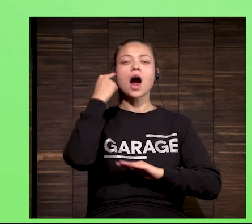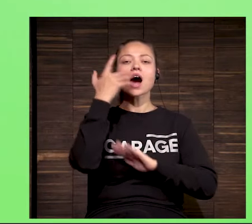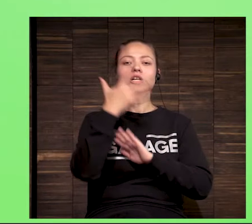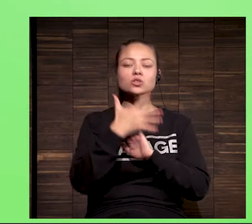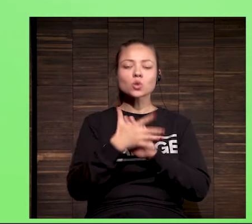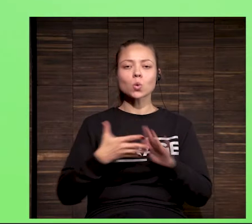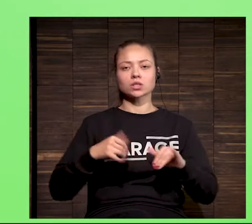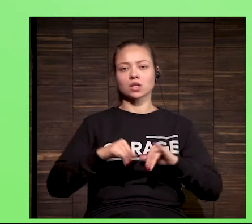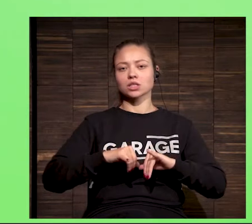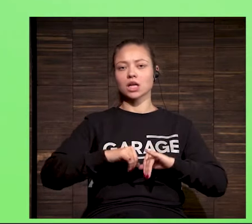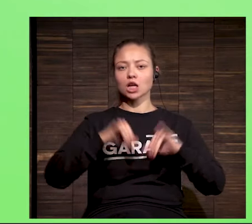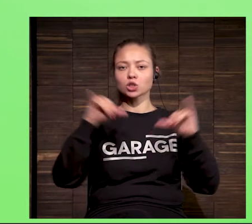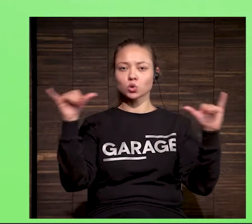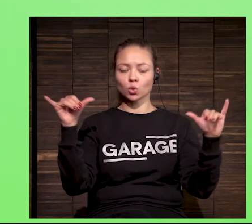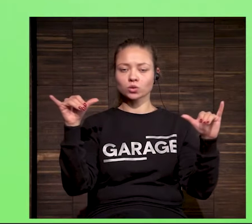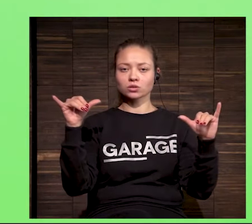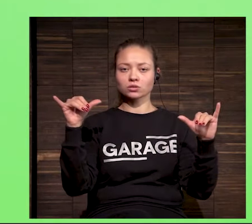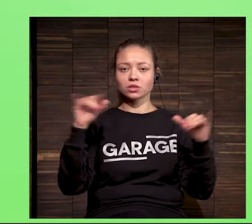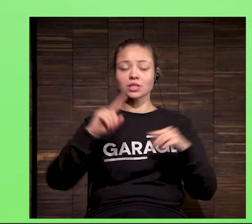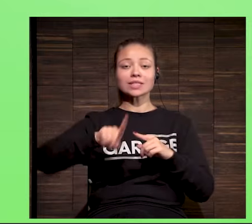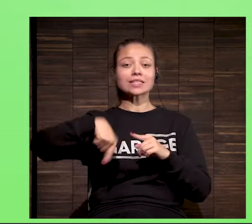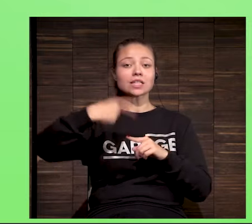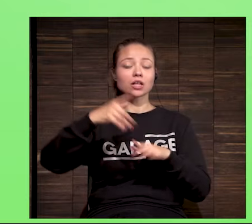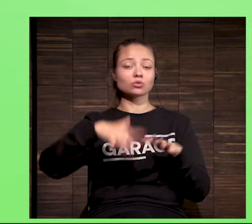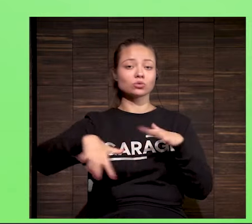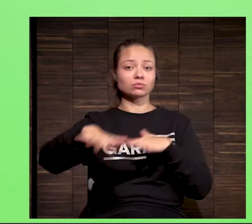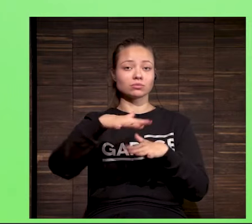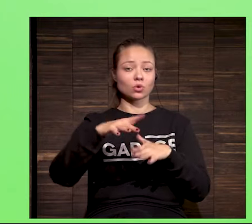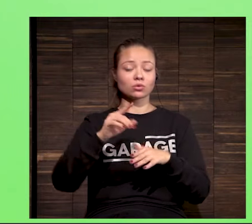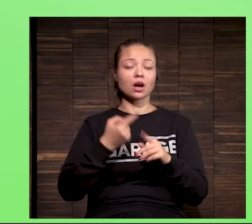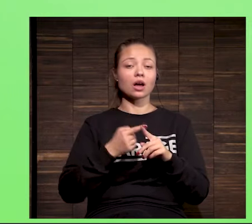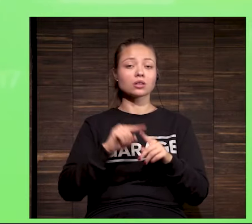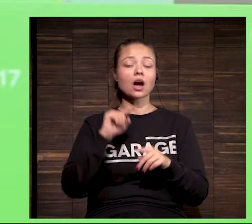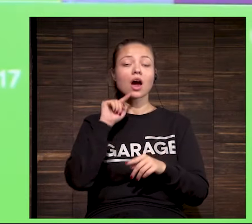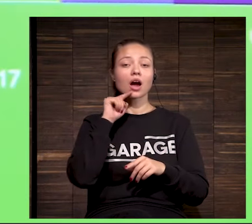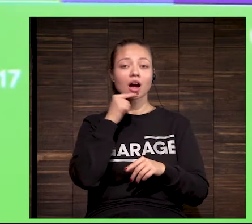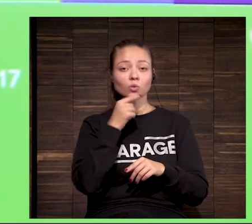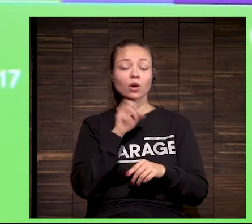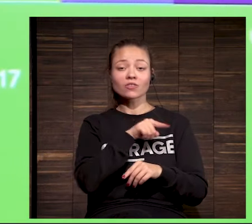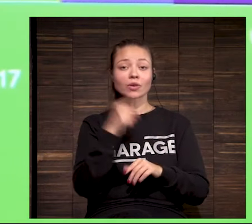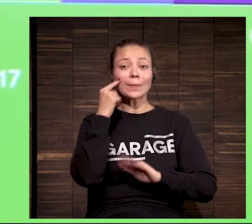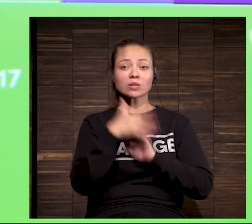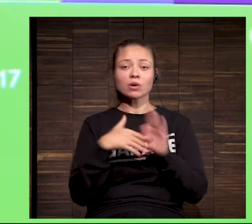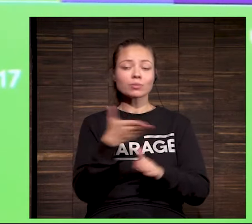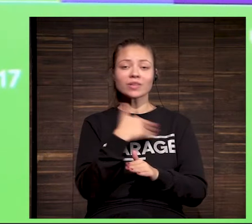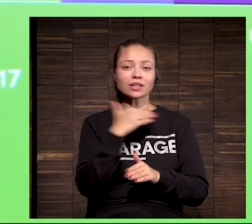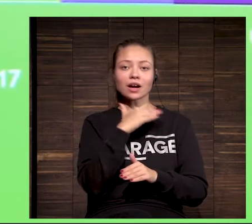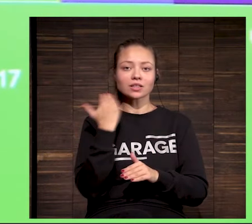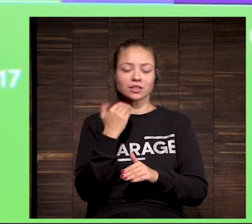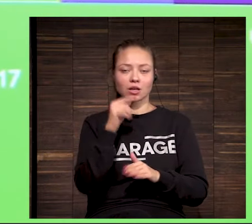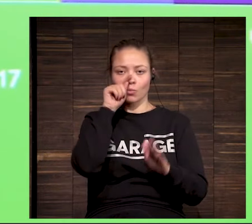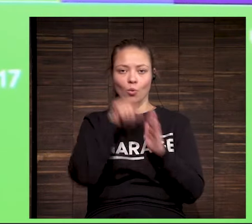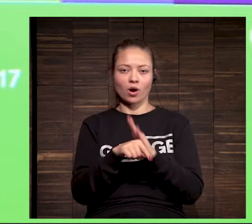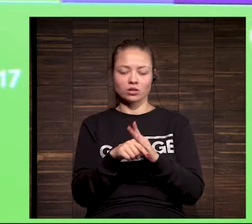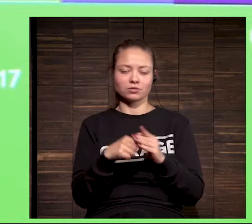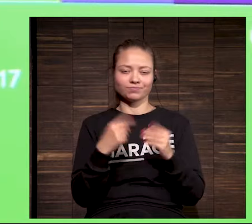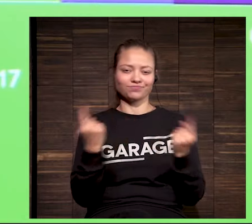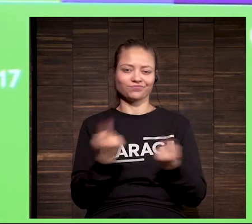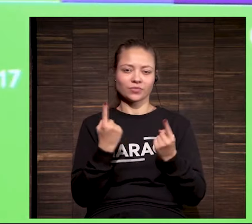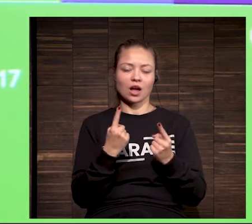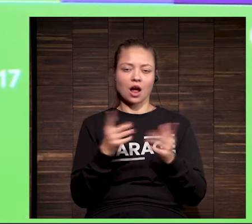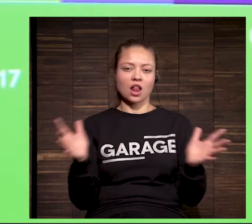растет следующая зона экономика как вы понимаете мы не хотели попасть стандартную ловушку